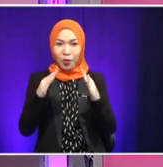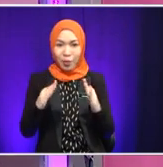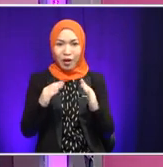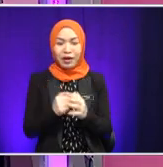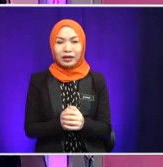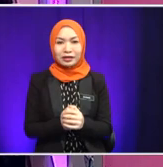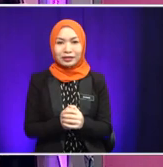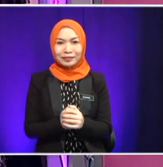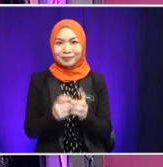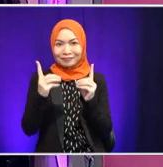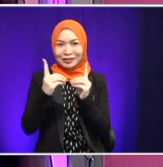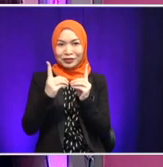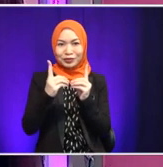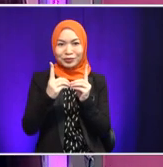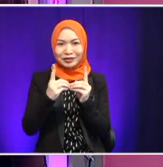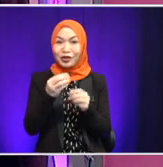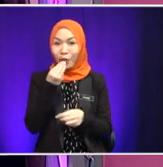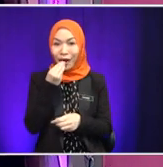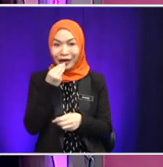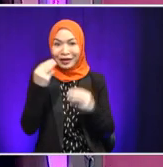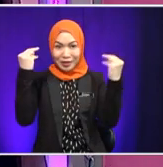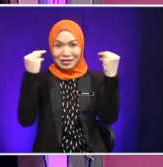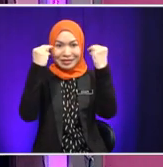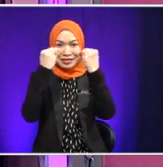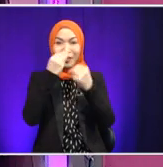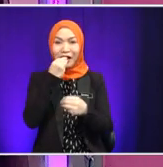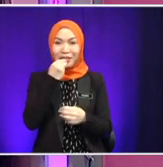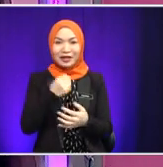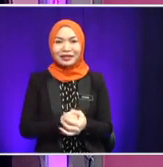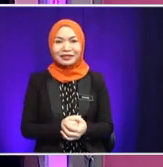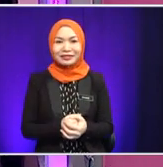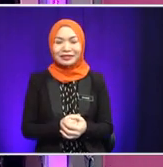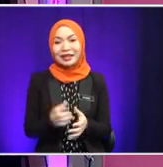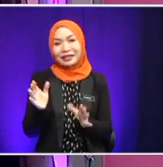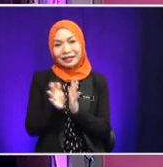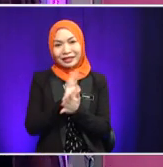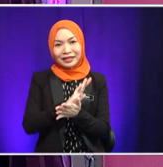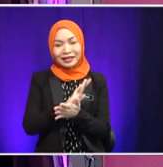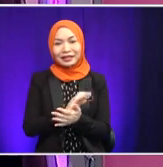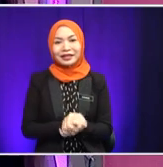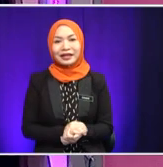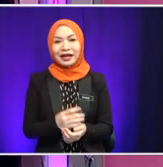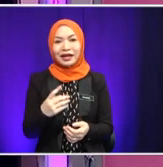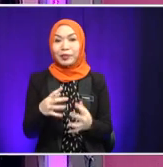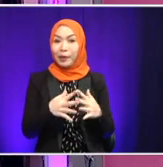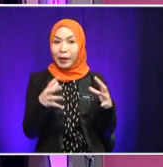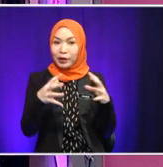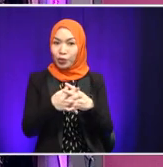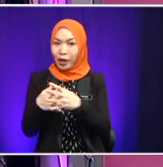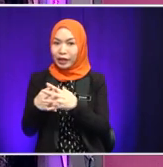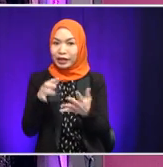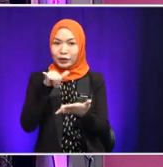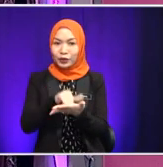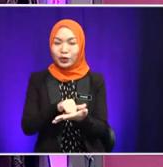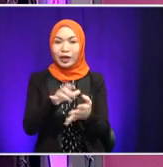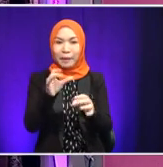sudah menunjukkan Bagaimana perpaduan kau tidak dapat dipupuk ya oke tak kira sama ada bahasa bangsa